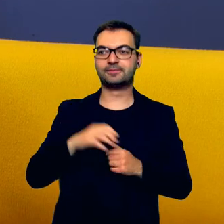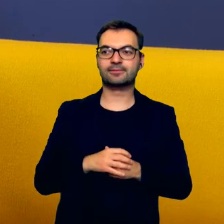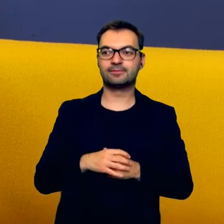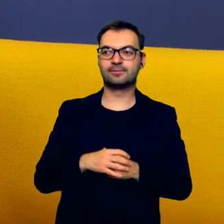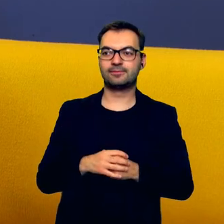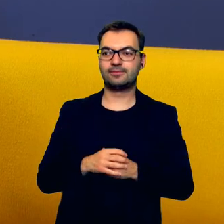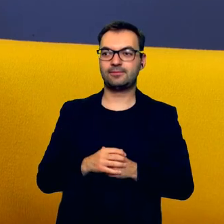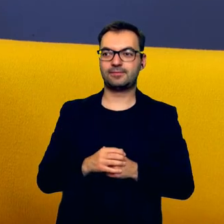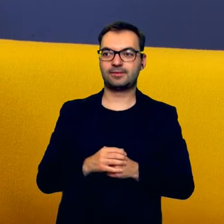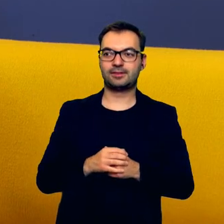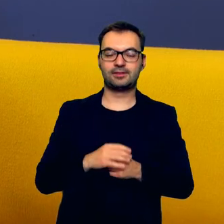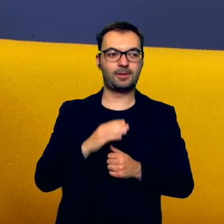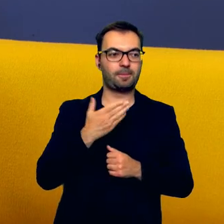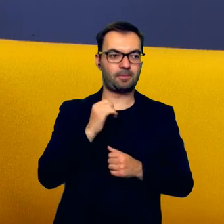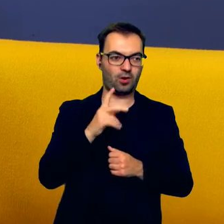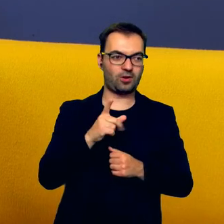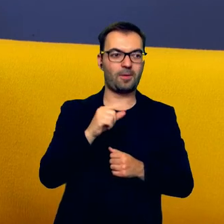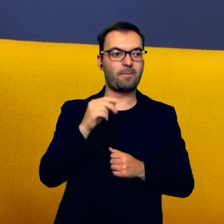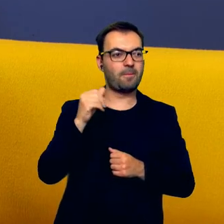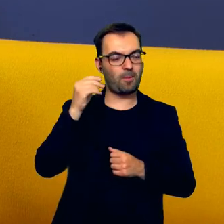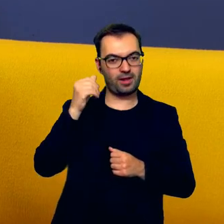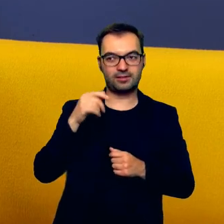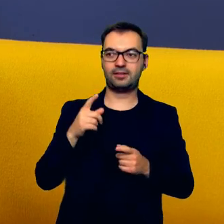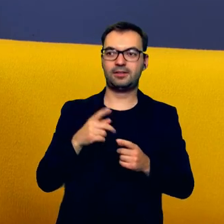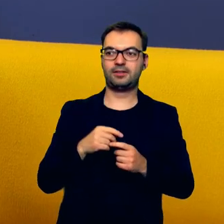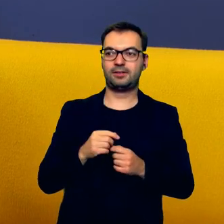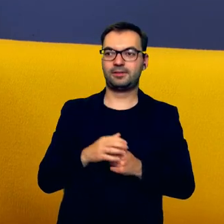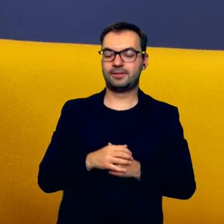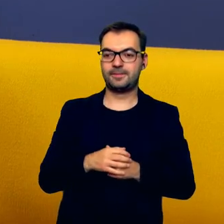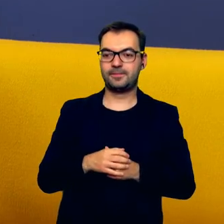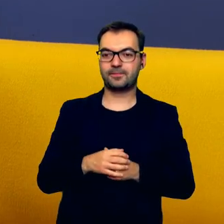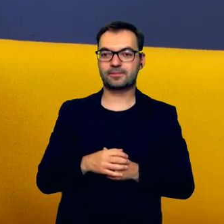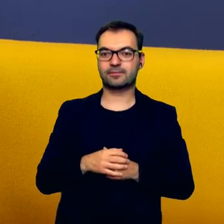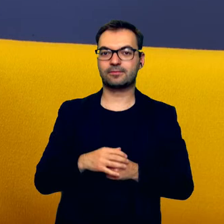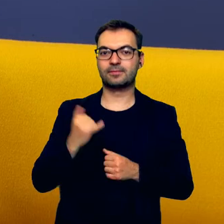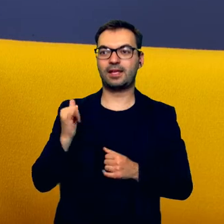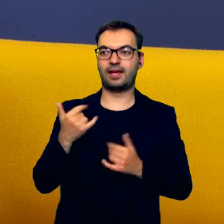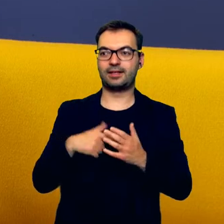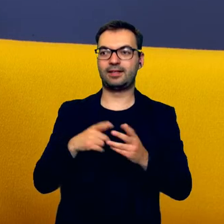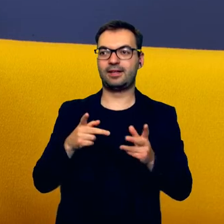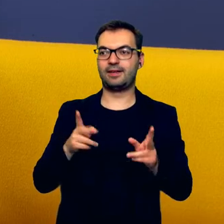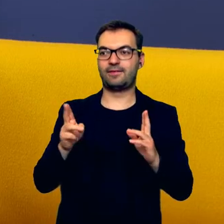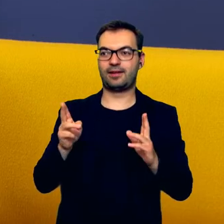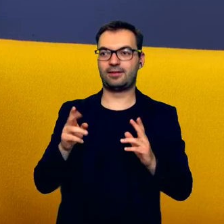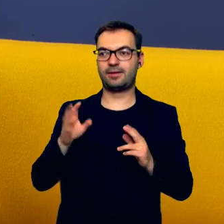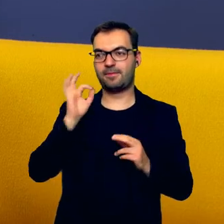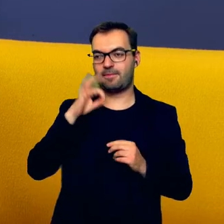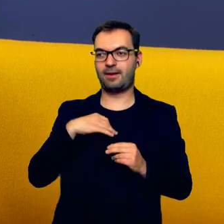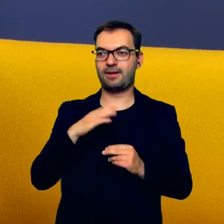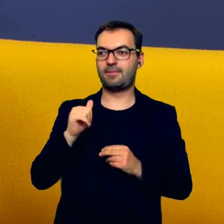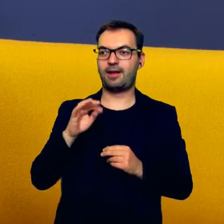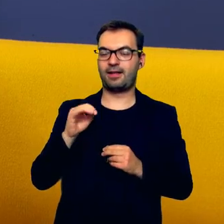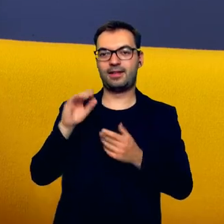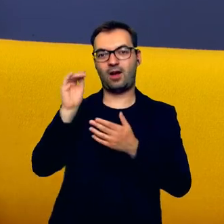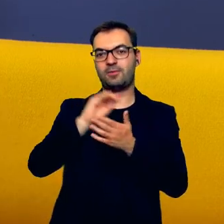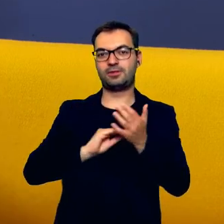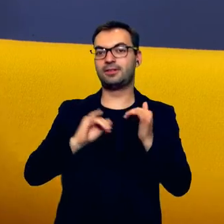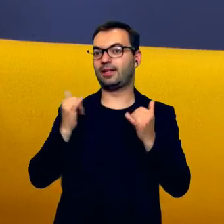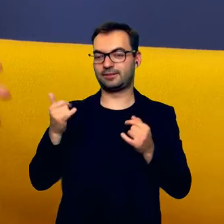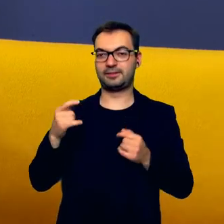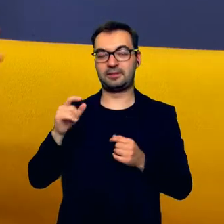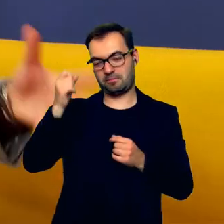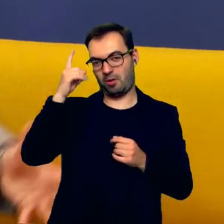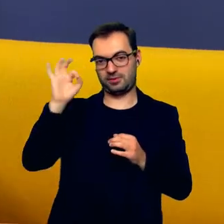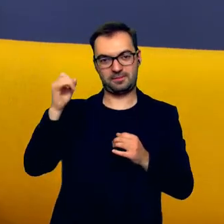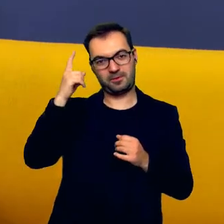Otóż Eberhard Mok i Edward Popielski. Tak, Mok i Popielski. Kiedy jest taka scena, pani Beata przedstawiała